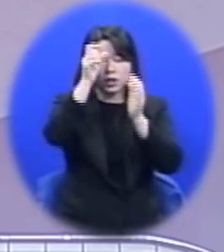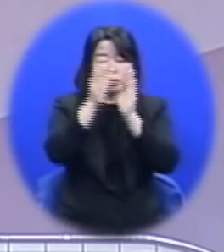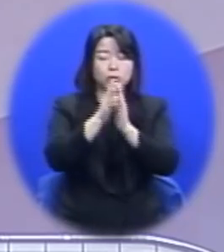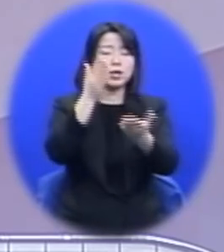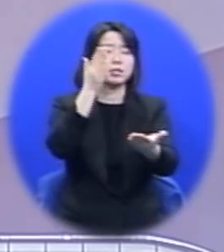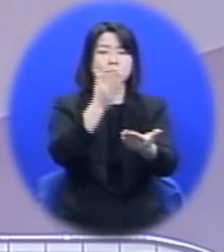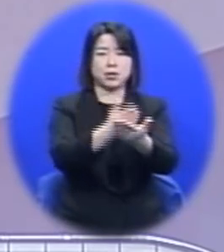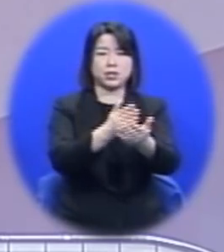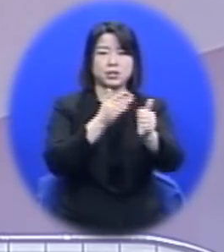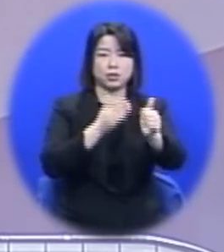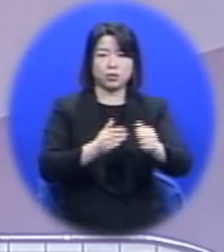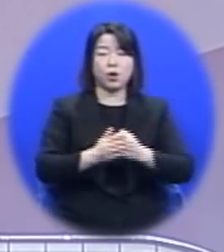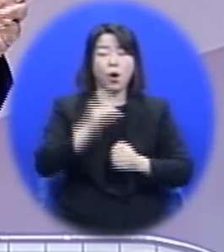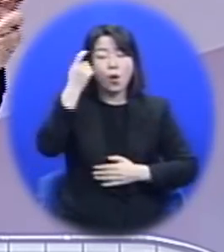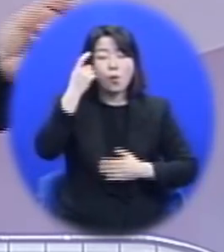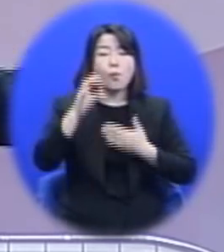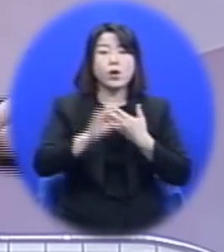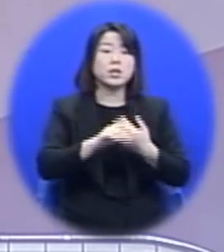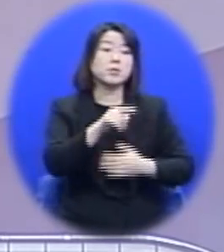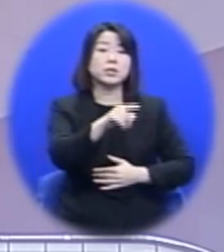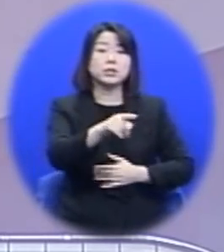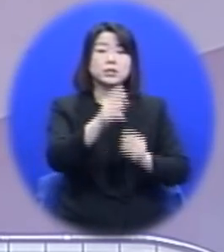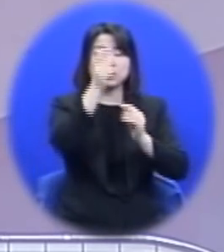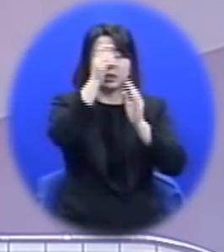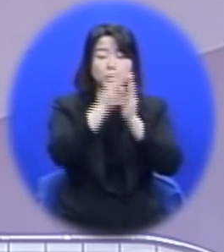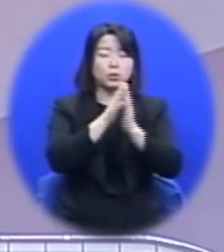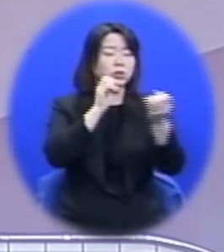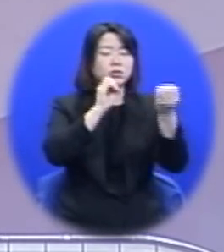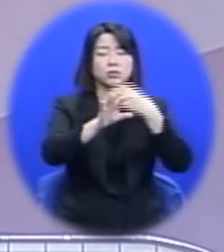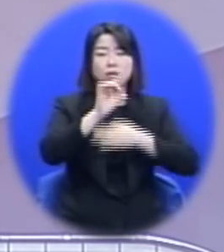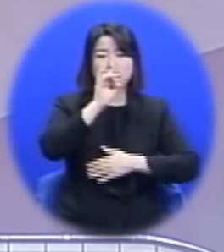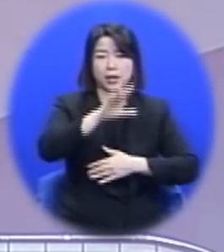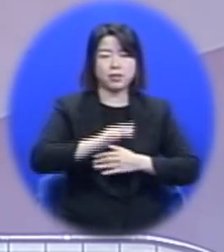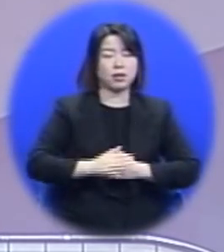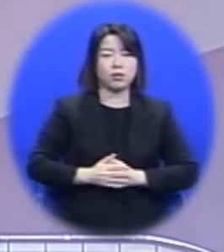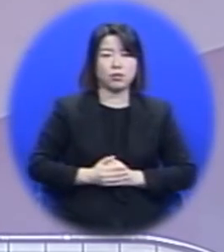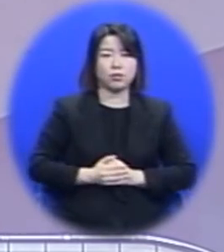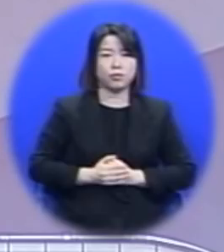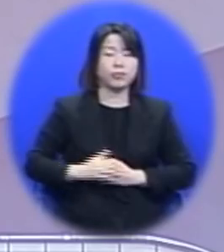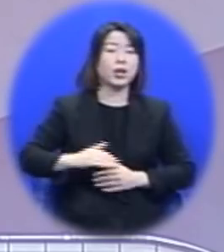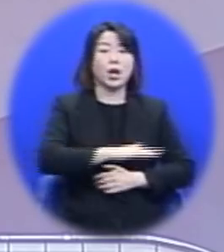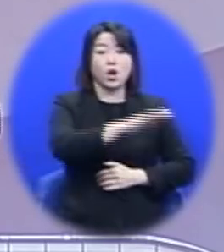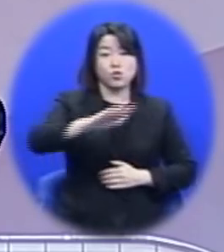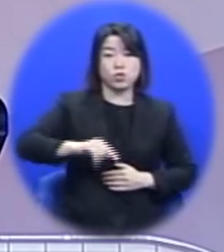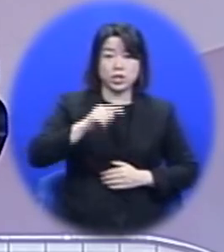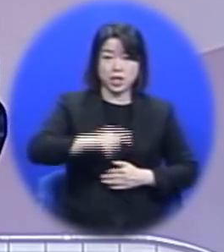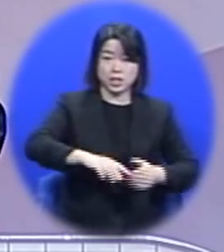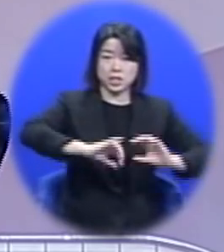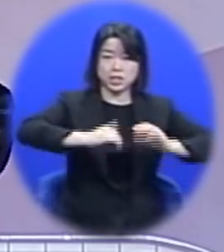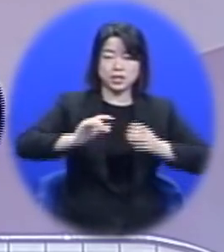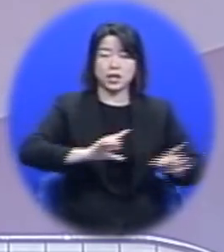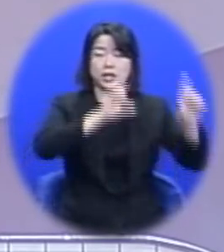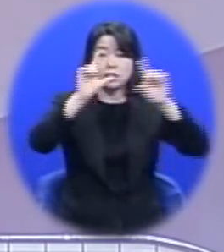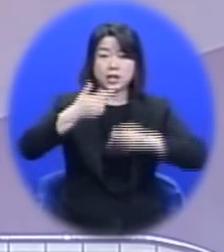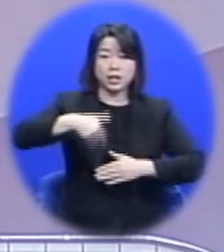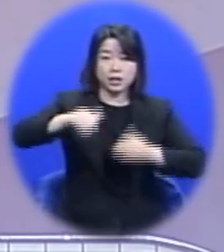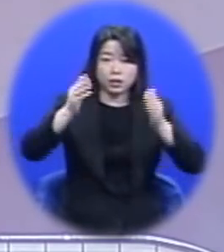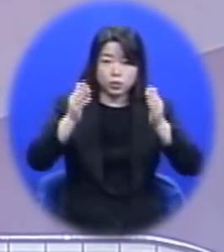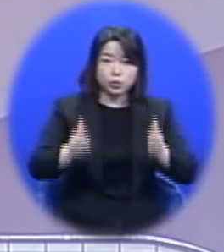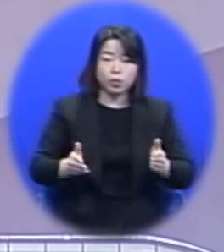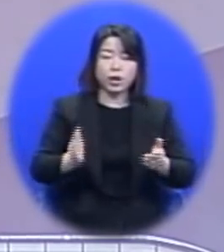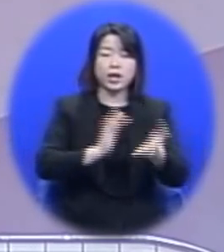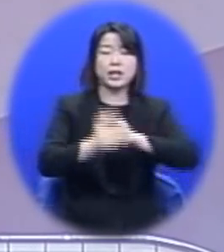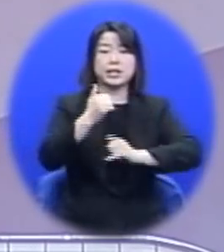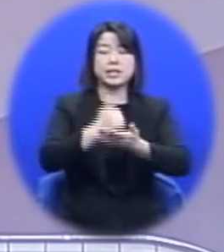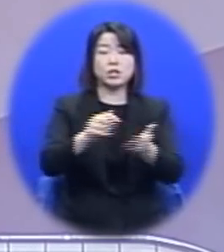바랍니다. 왜냐하면 그 기도는 응답이 안 되는 기도니까. 우리가 이 세상 사는 동안에 예수 믿는